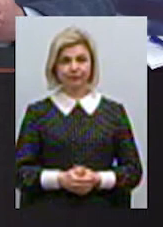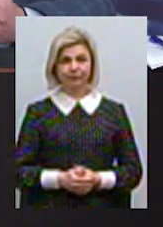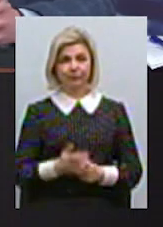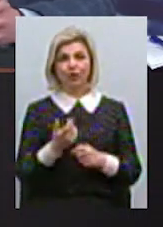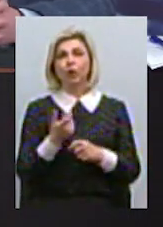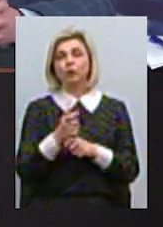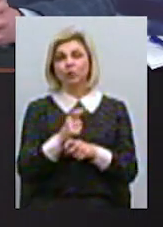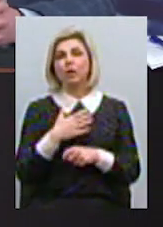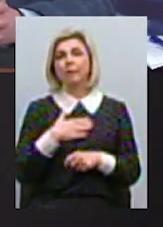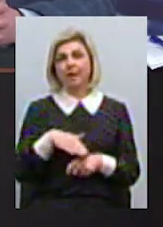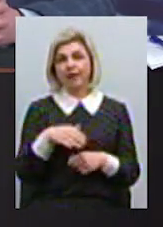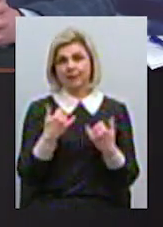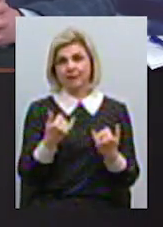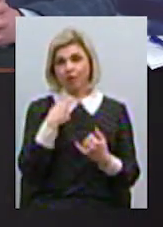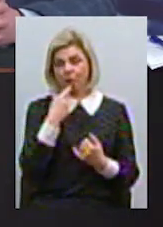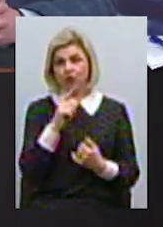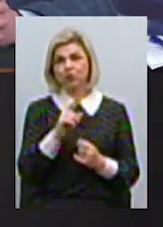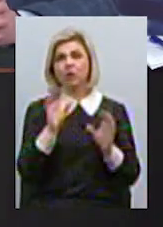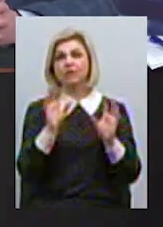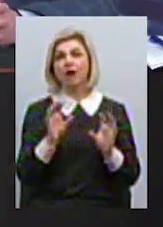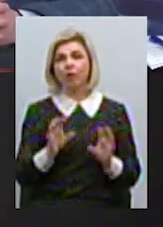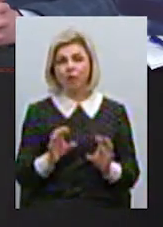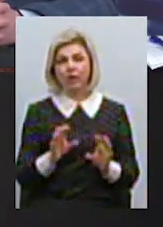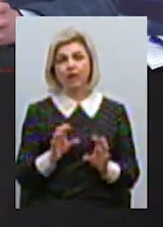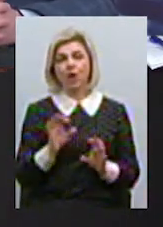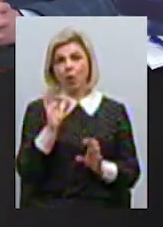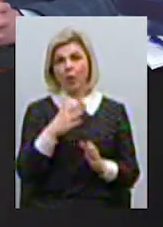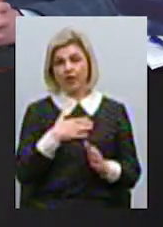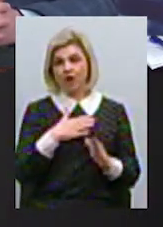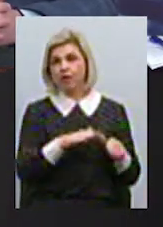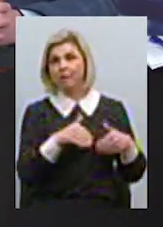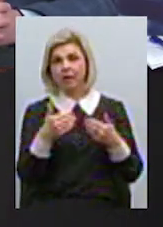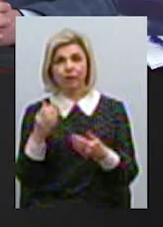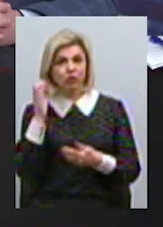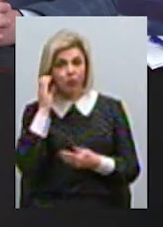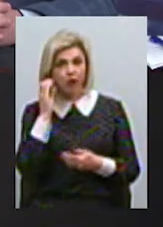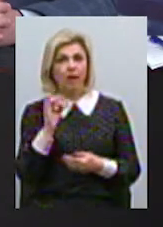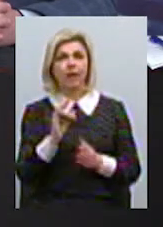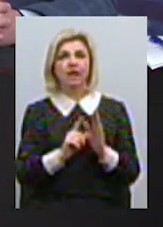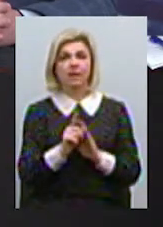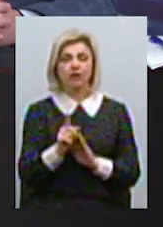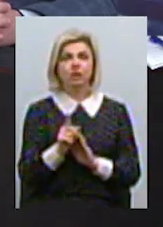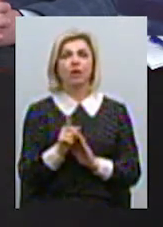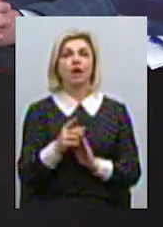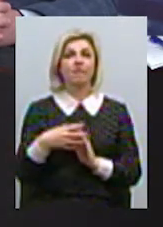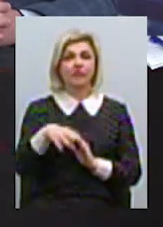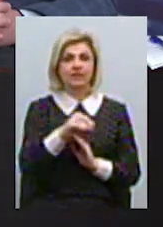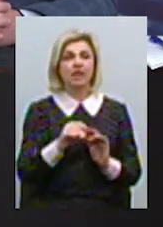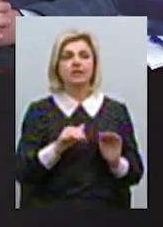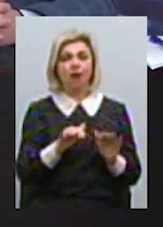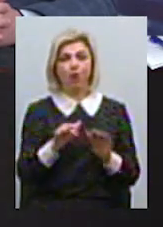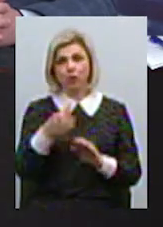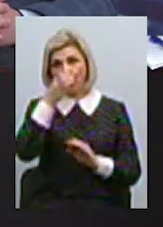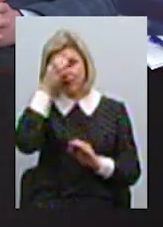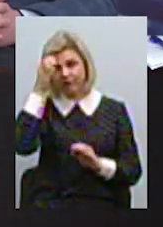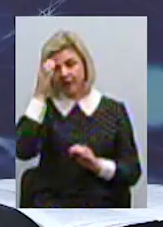Дуже сьогодні приємно говорити, що також законодавець прийняв наші пропозиції, і ми розпочали антибулінгову кампанію. Сьогодні з усіх заходів освіти йде,